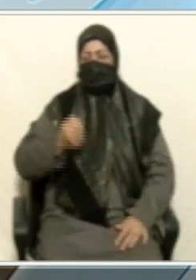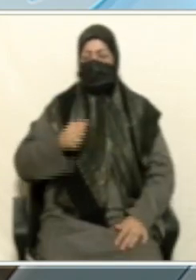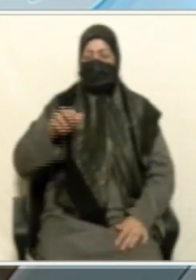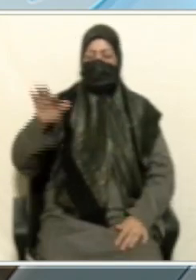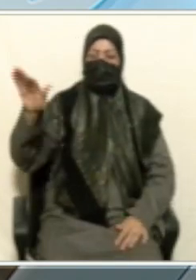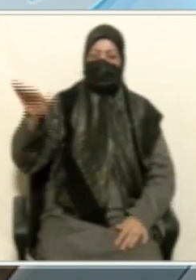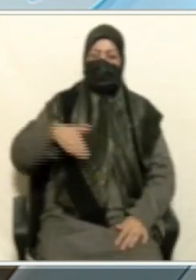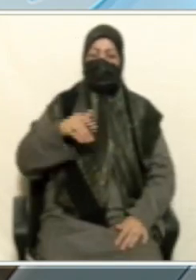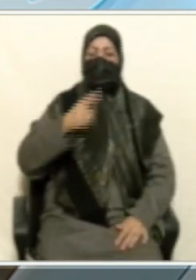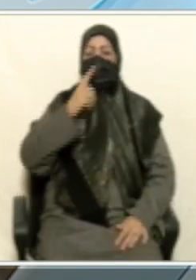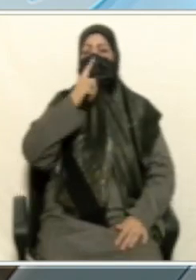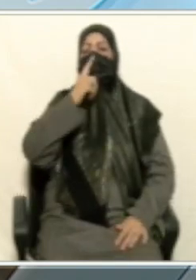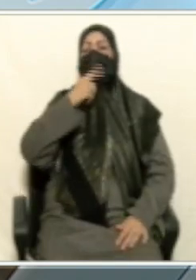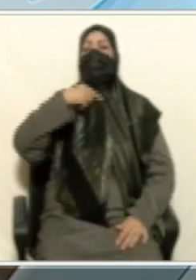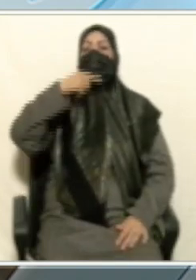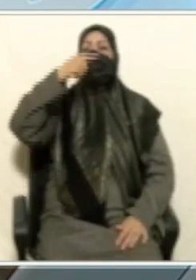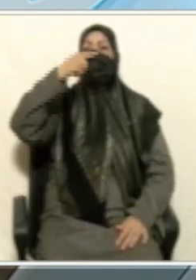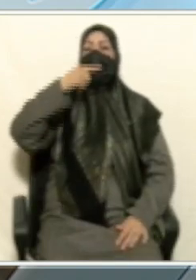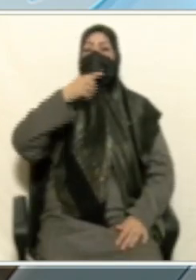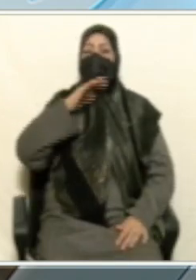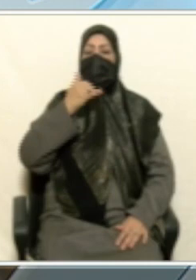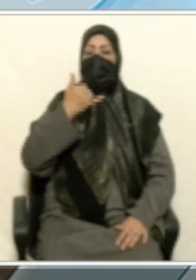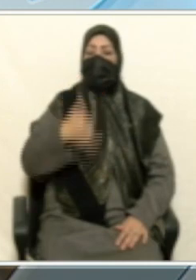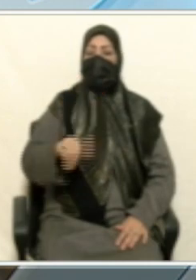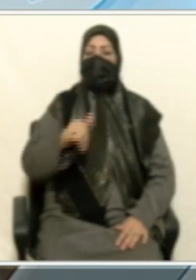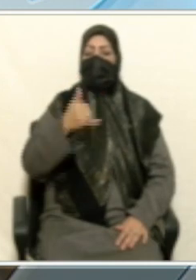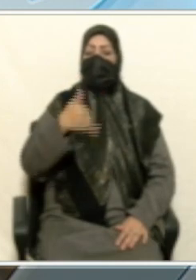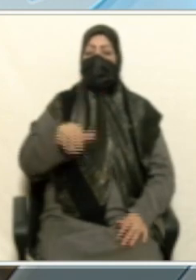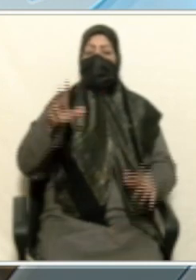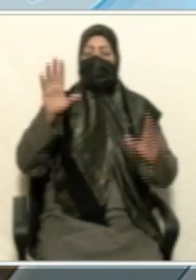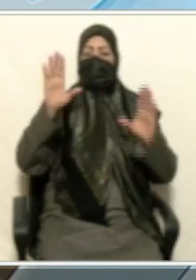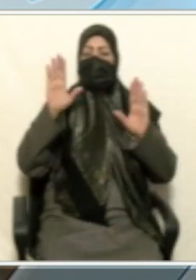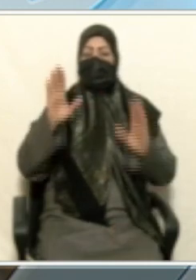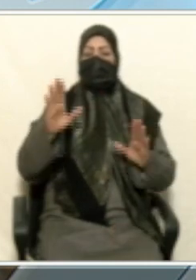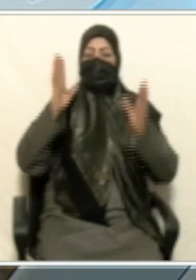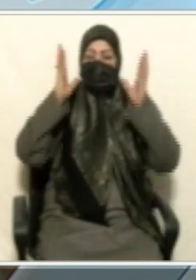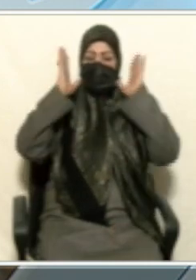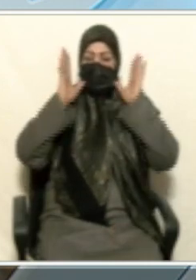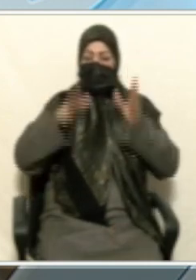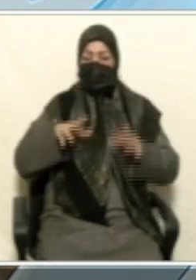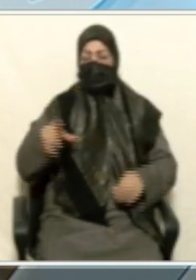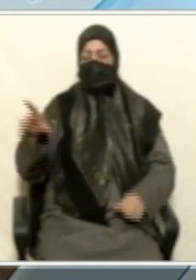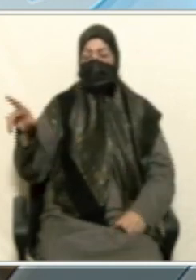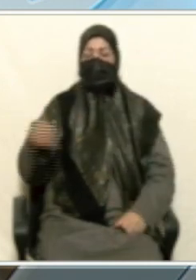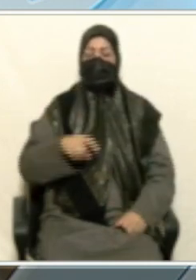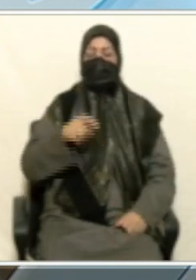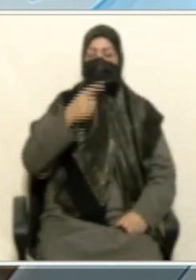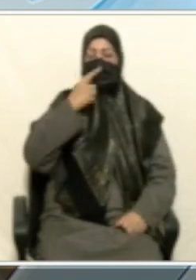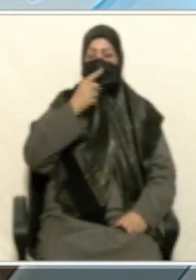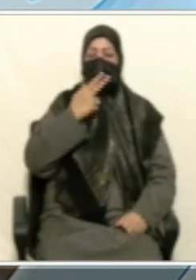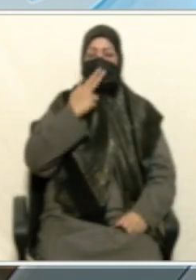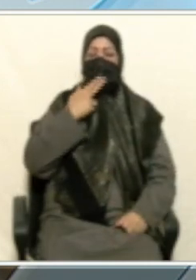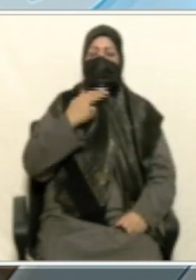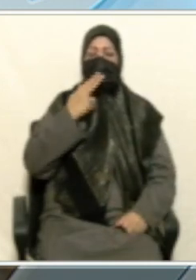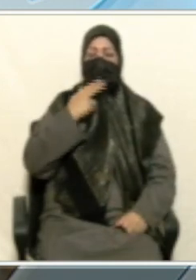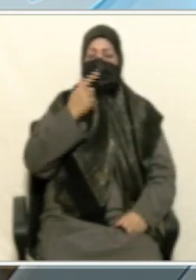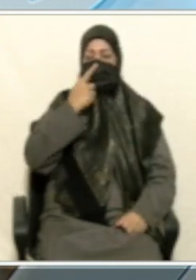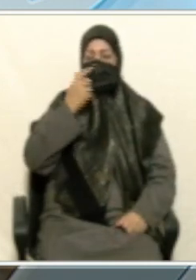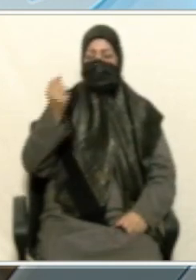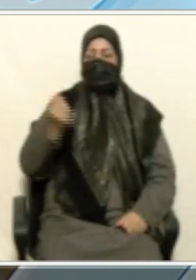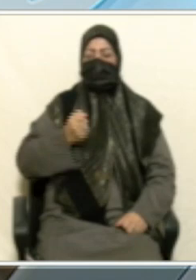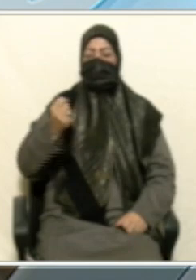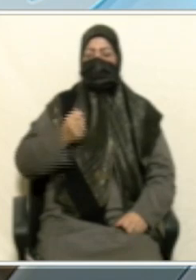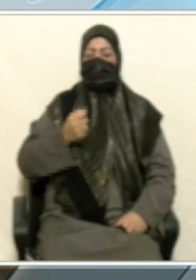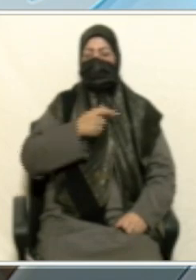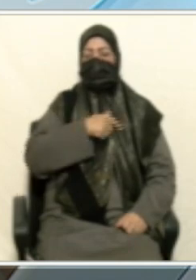ينقطع نفس الإنسان بجانبه. أو ذاك الذي لا يقوم بالنظافة فتفوح منه رائحة العرق المنتن، وليس العرق